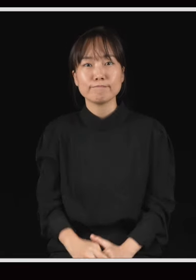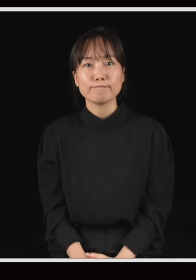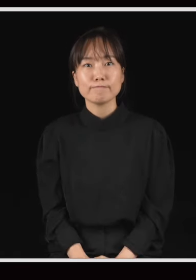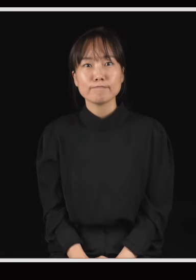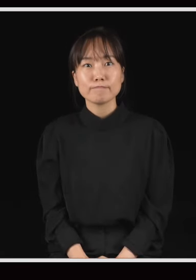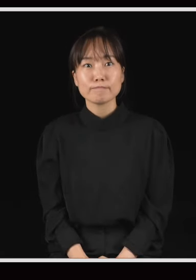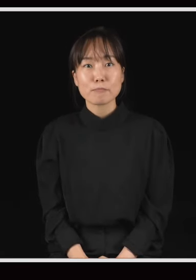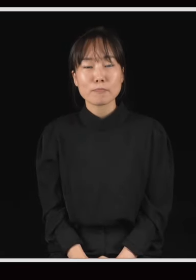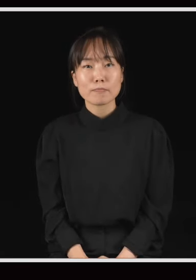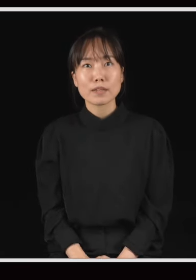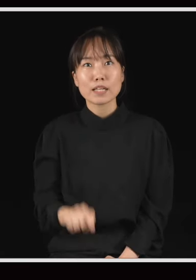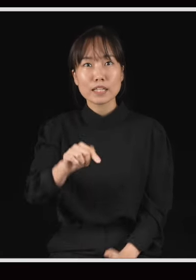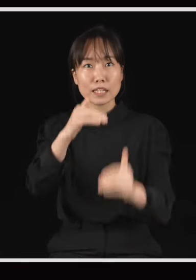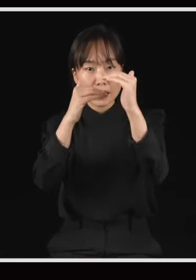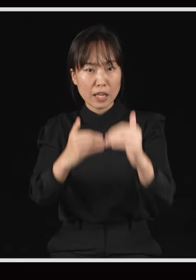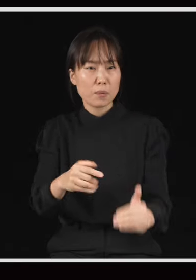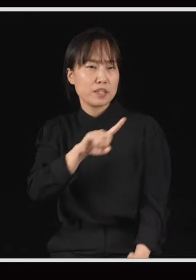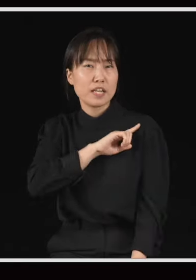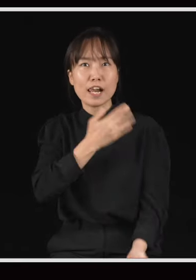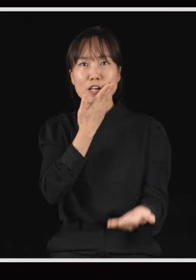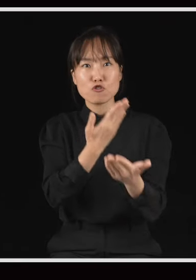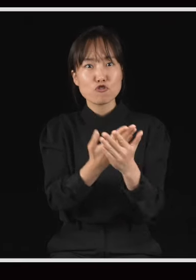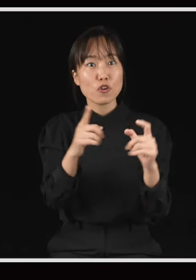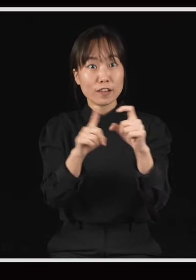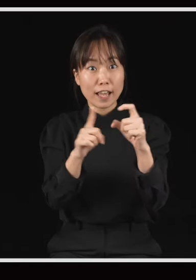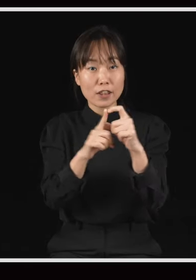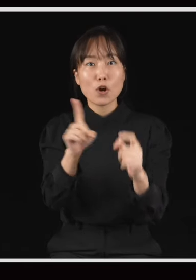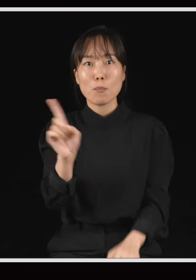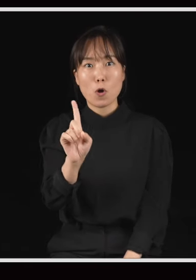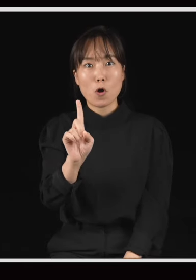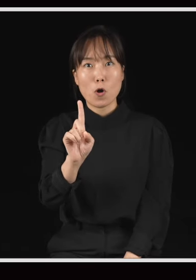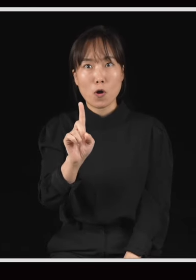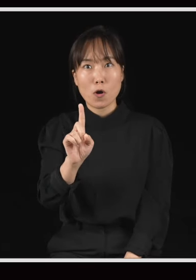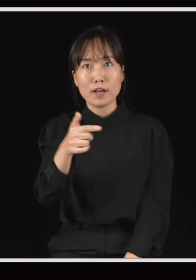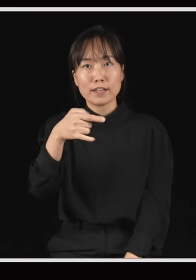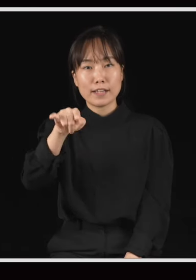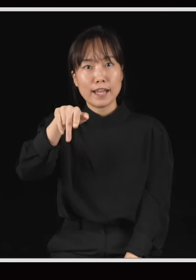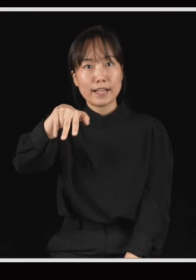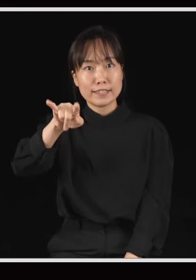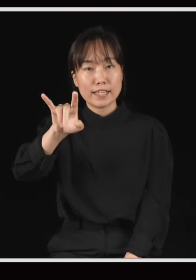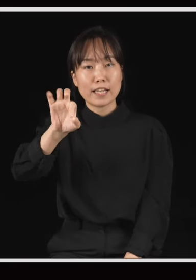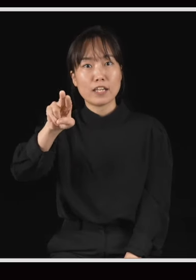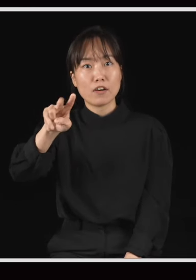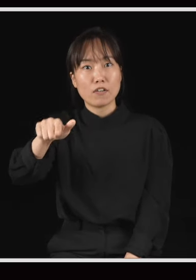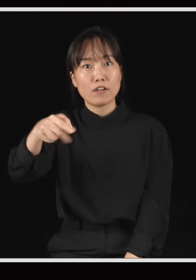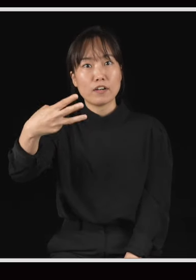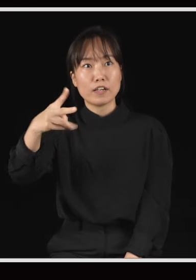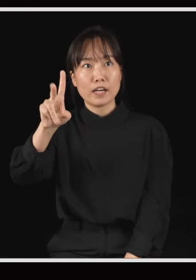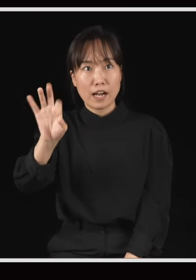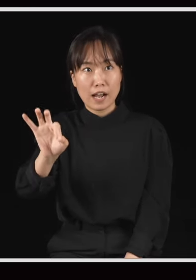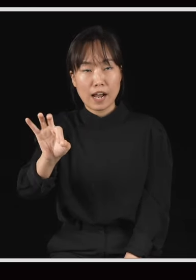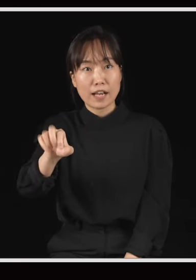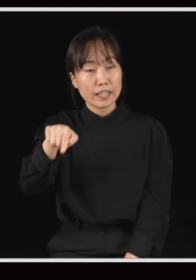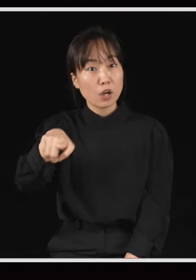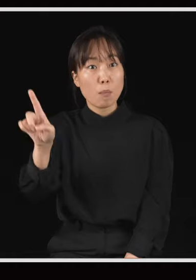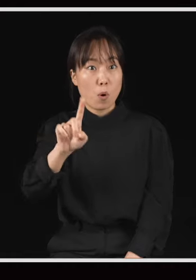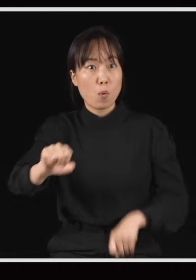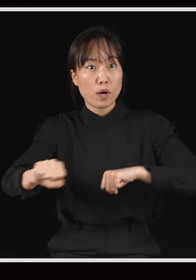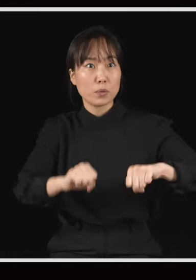만듭니다. 그 개념 안에 들어있는 가장 중요한 단어가 내재 역량이에요. 인트린직 커패시티예요. 내적 역량이라고도